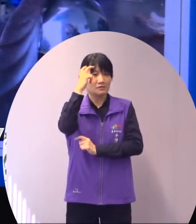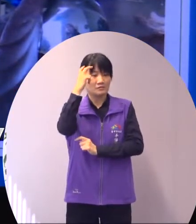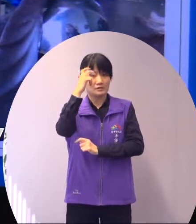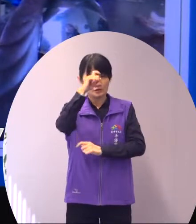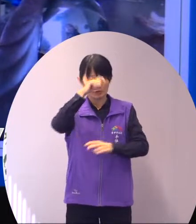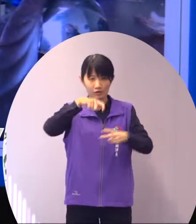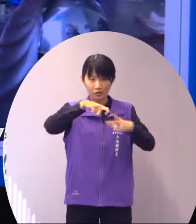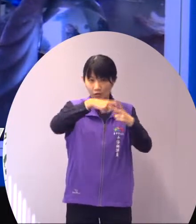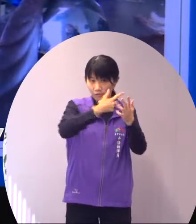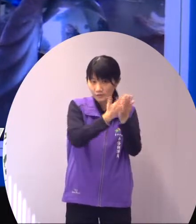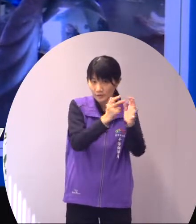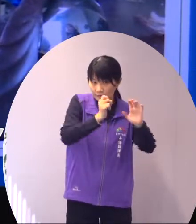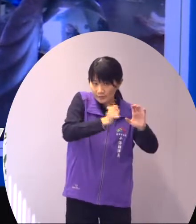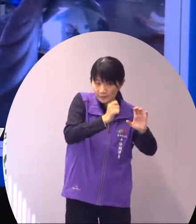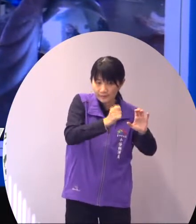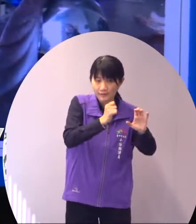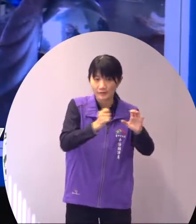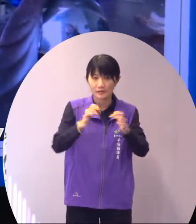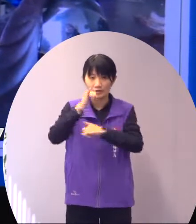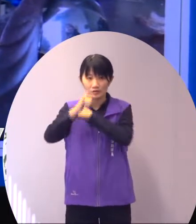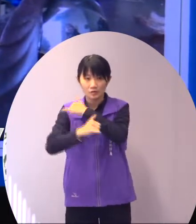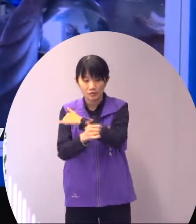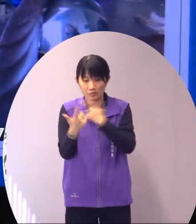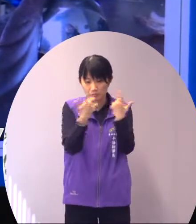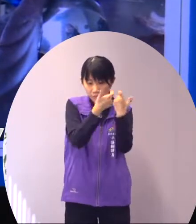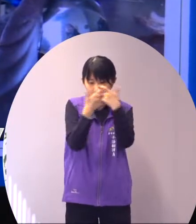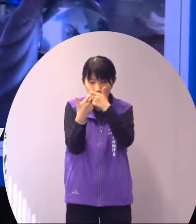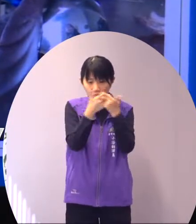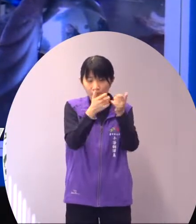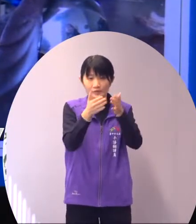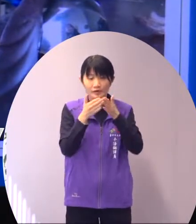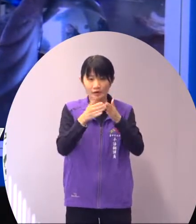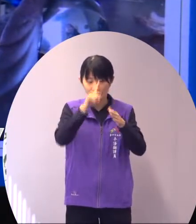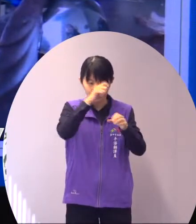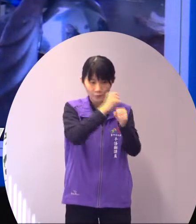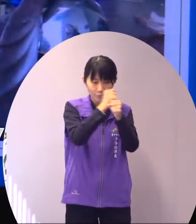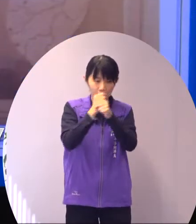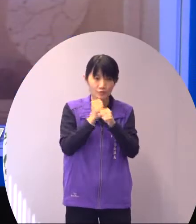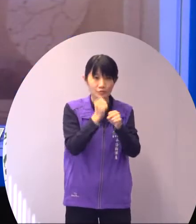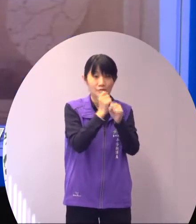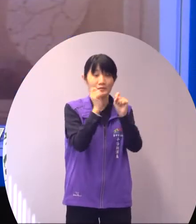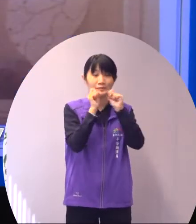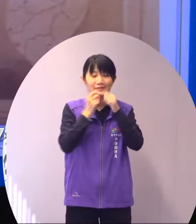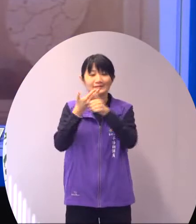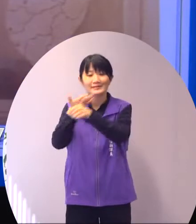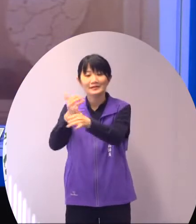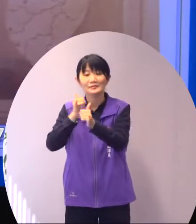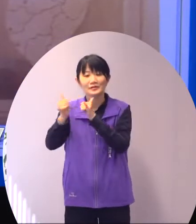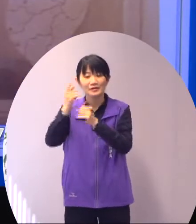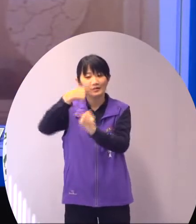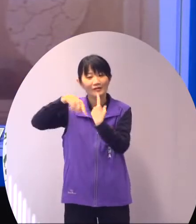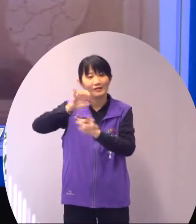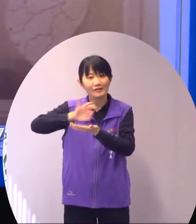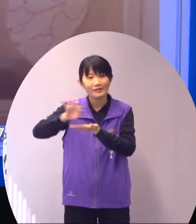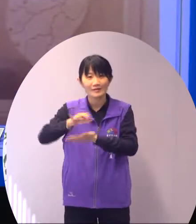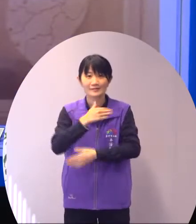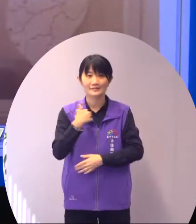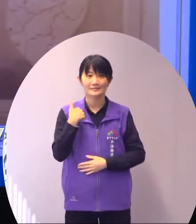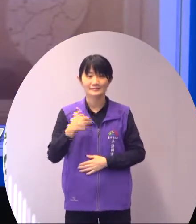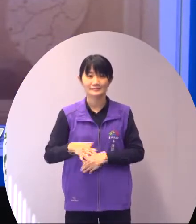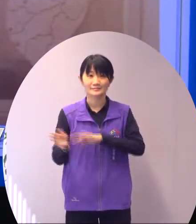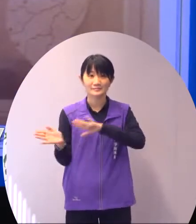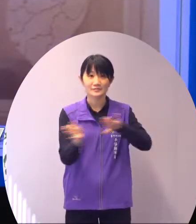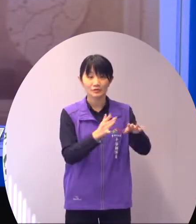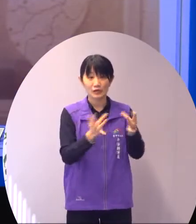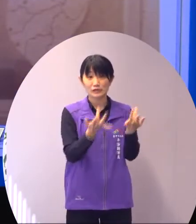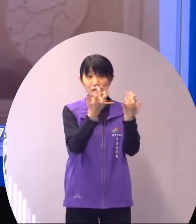化，所以他制作精良可用的石器生活用器供民众可以使用。那再来是令草编